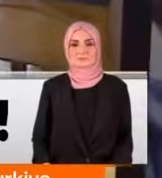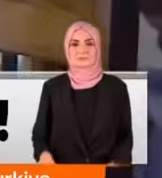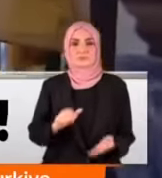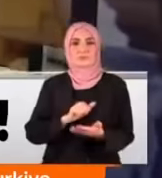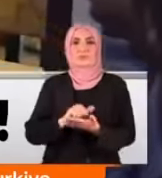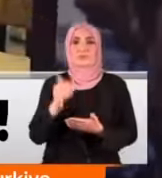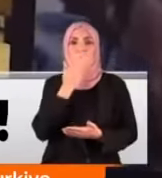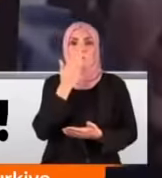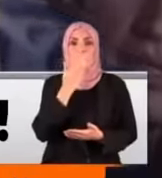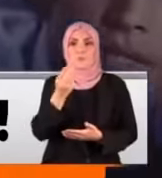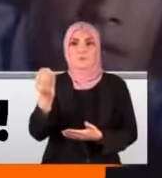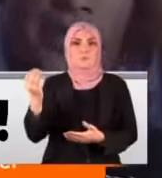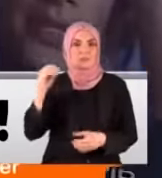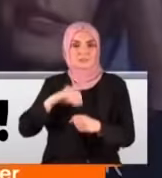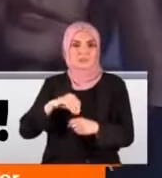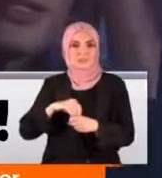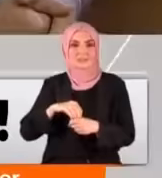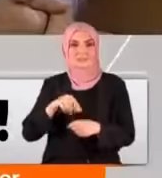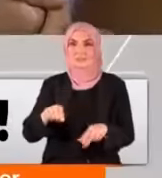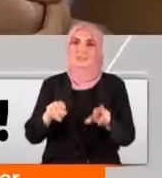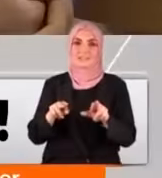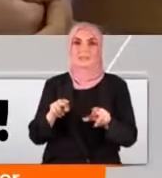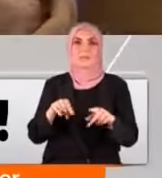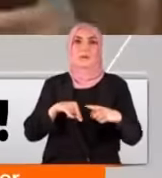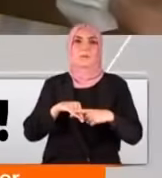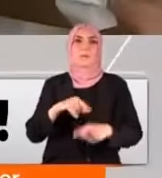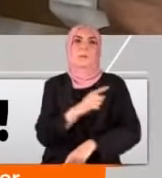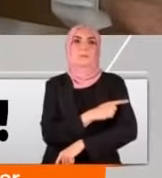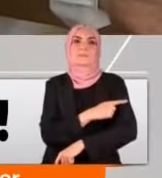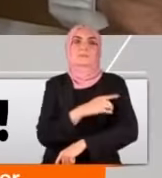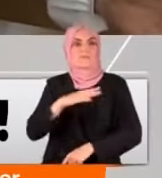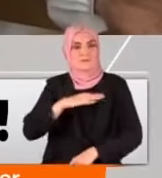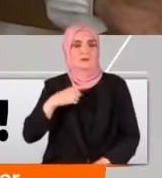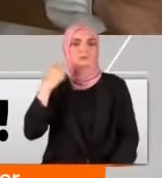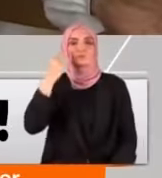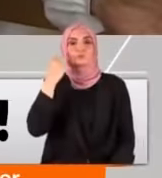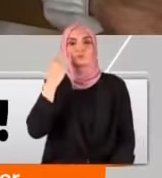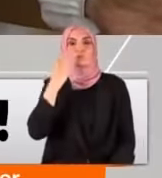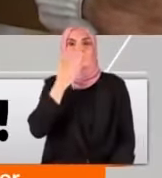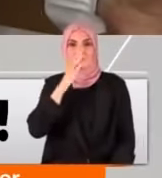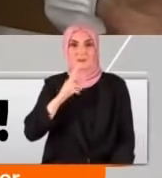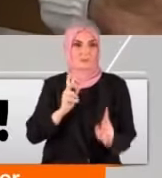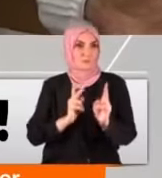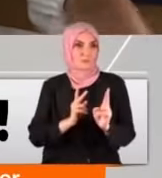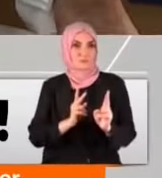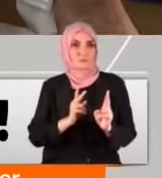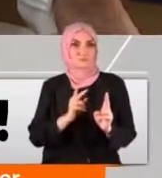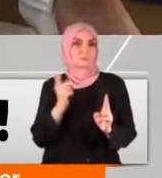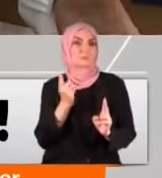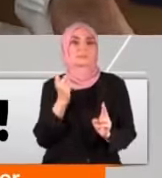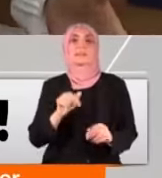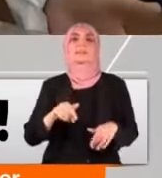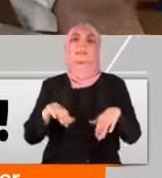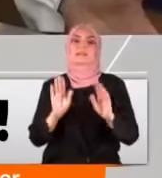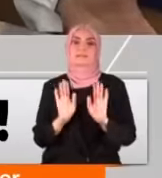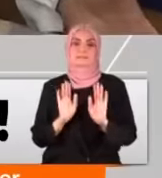okullarda Hababam sınıfı olduğunu düşünüyorum. Hababam sınıfı sadece buraya ait bir şey değil. Ya biz de zaten o